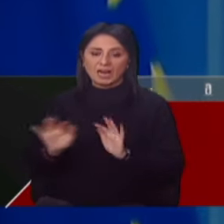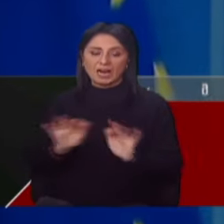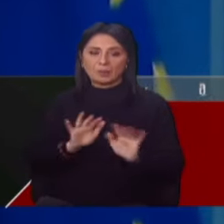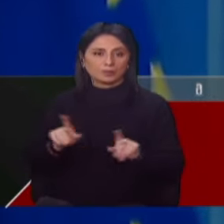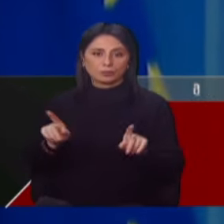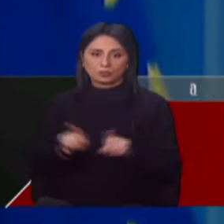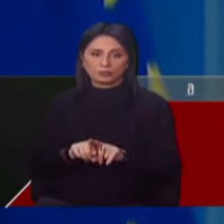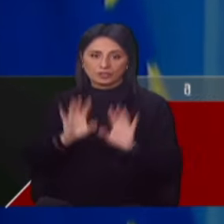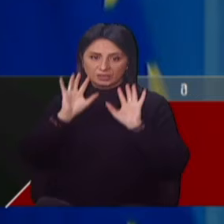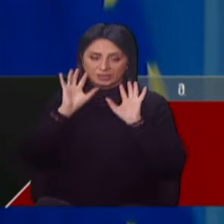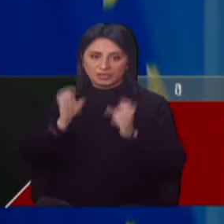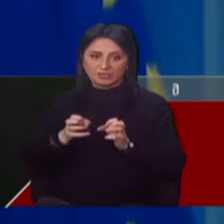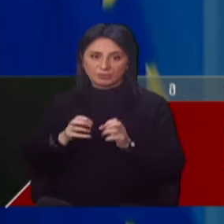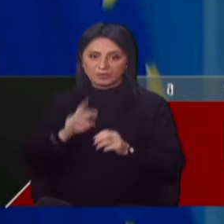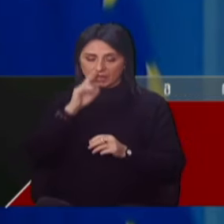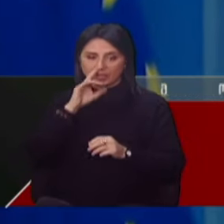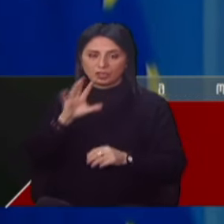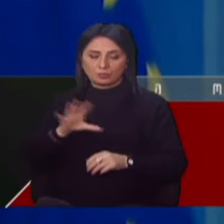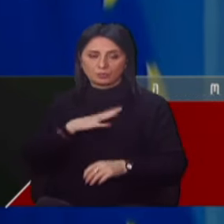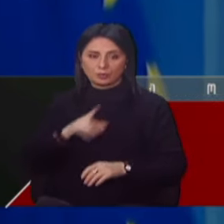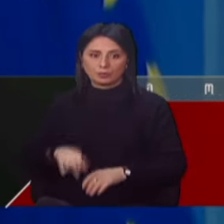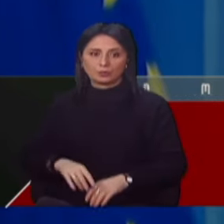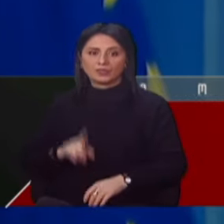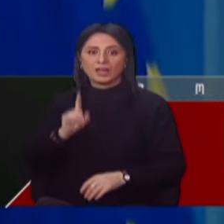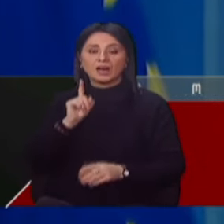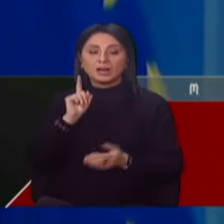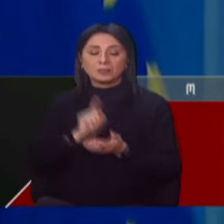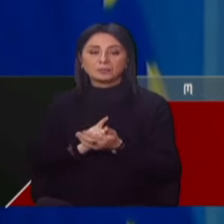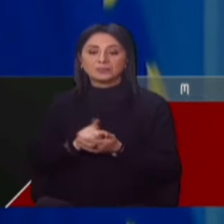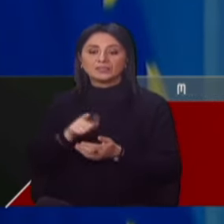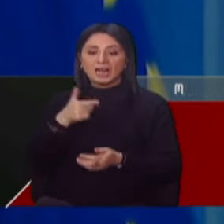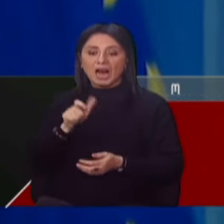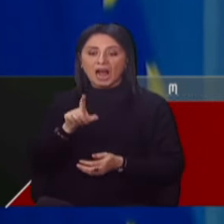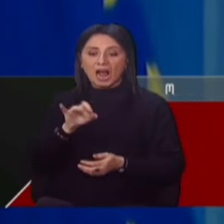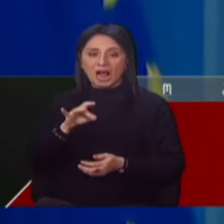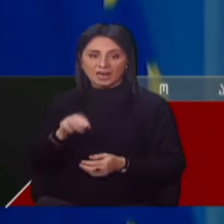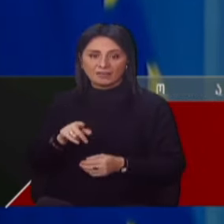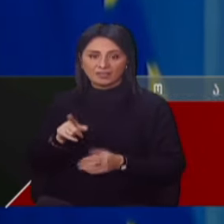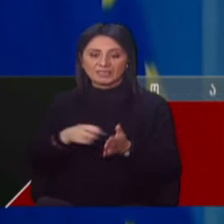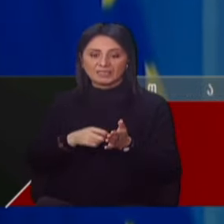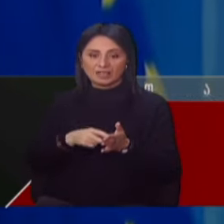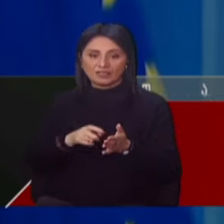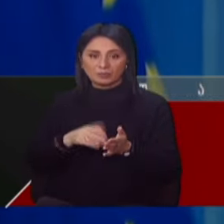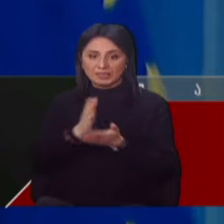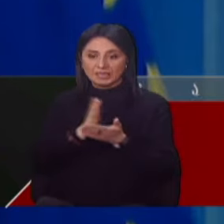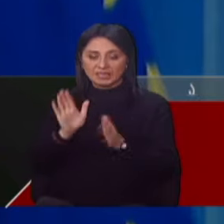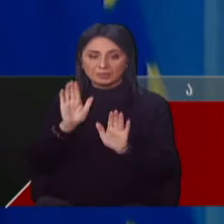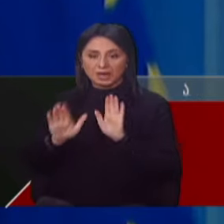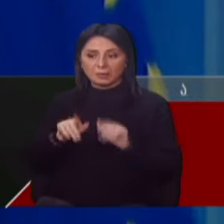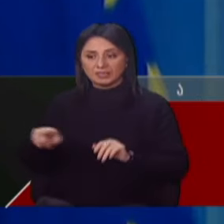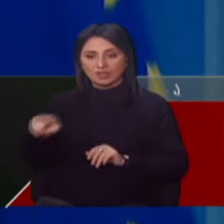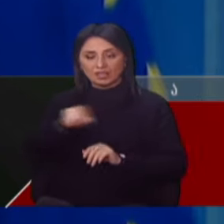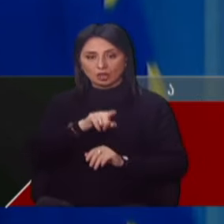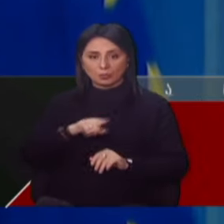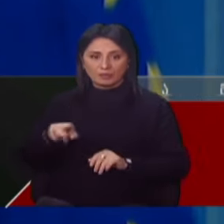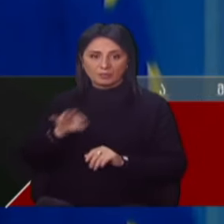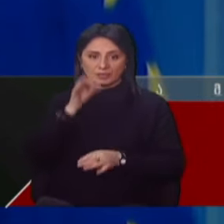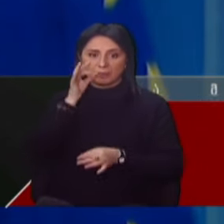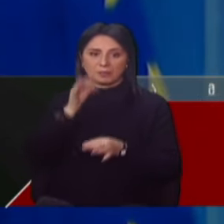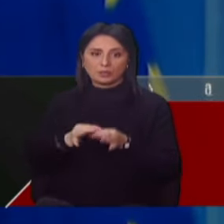ქმედებებშიც სერიოზული გადაცდომები იყო. და რასაკვირველია გახარიამ და საგამოძიებო ნაწილის ხელმძღვანელობამ